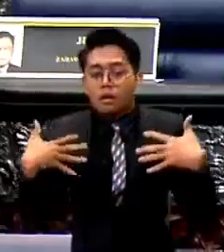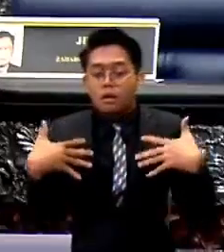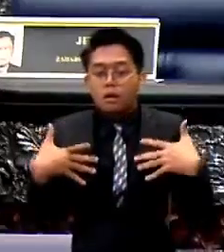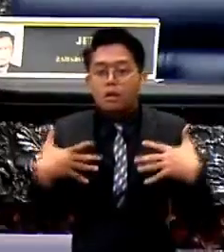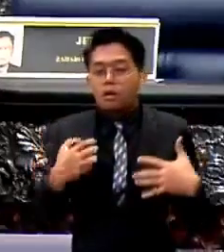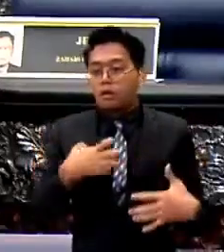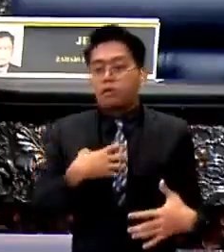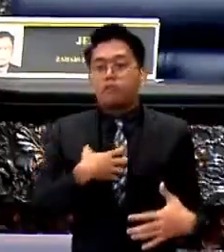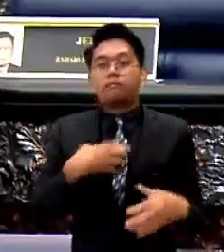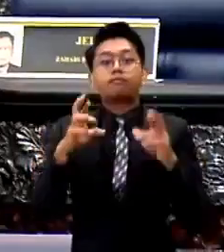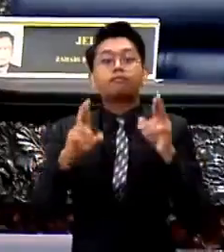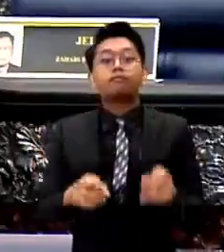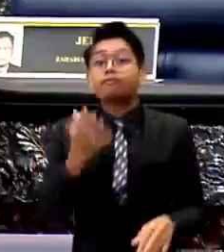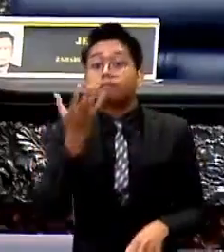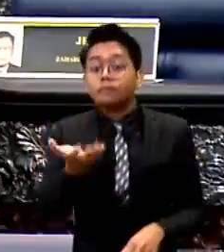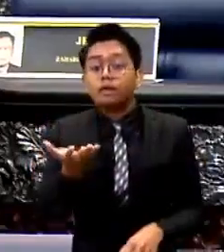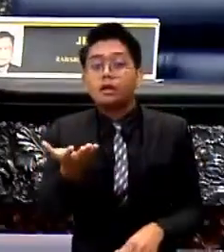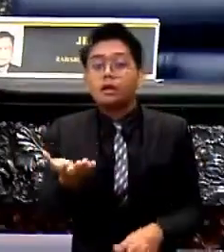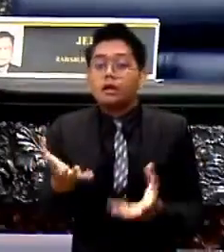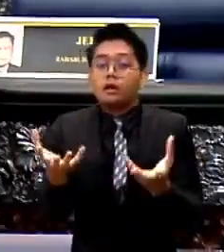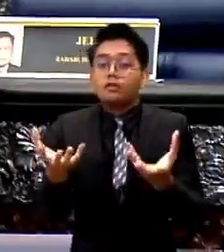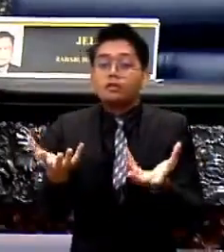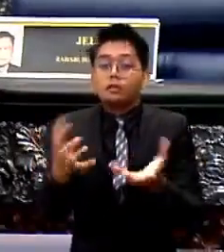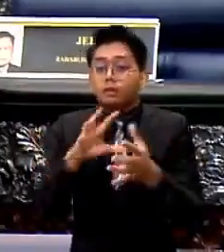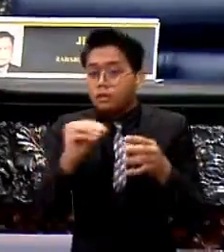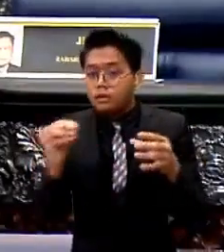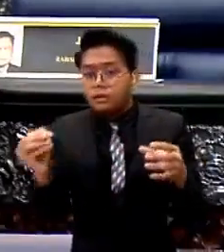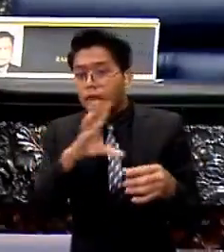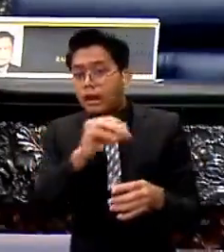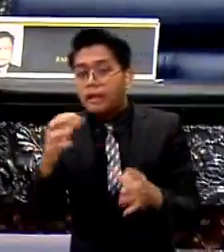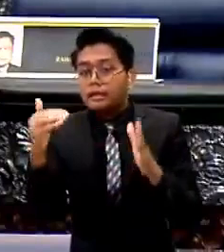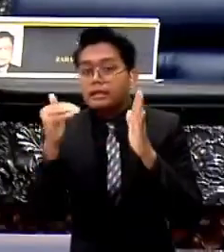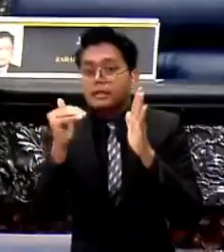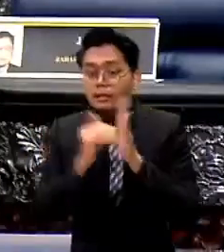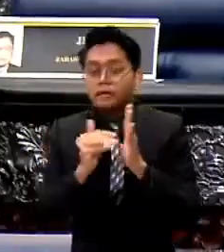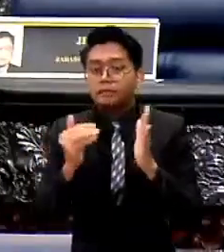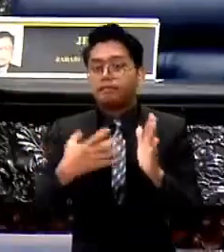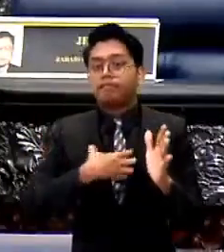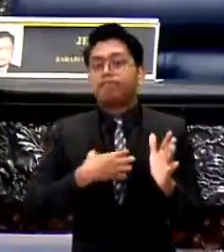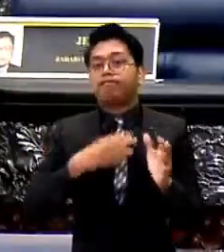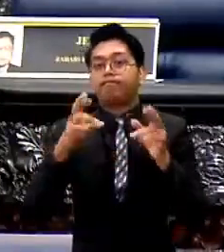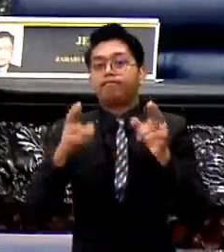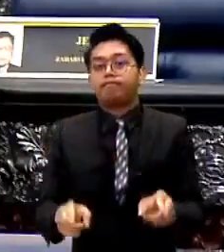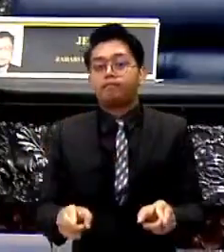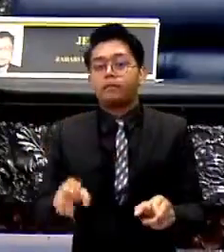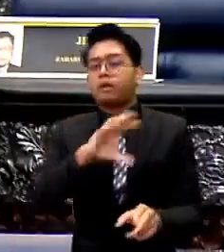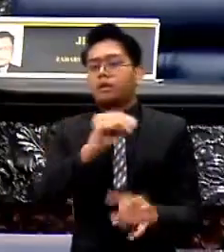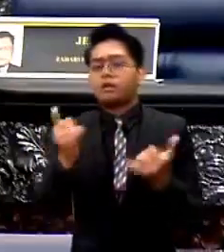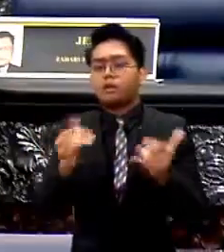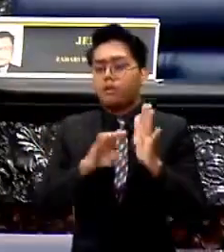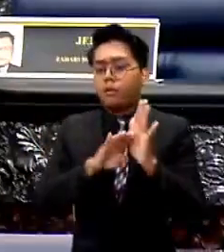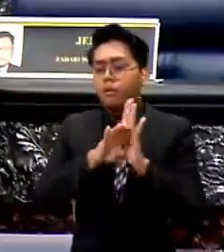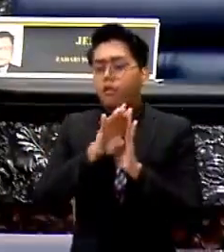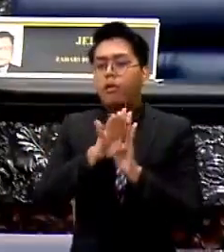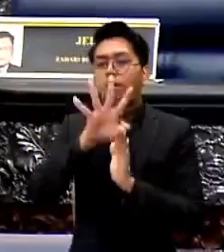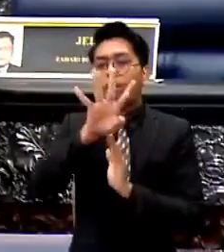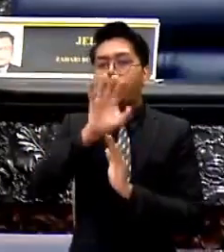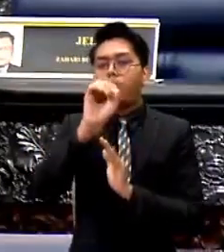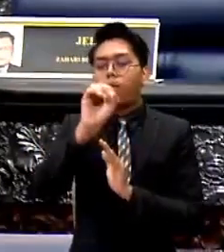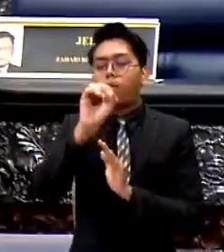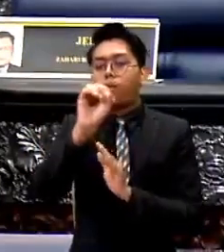rakyat sampai sanggup menyekat kritikan dari rakyat dan ada peningkatan lebih 40 kali